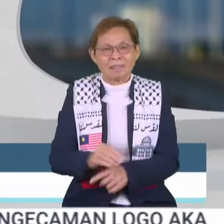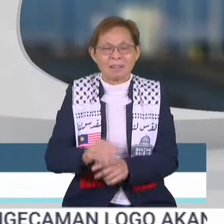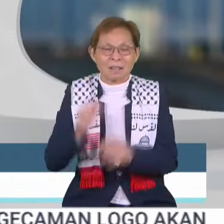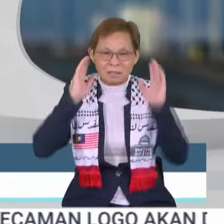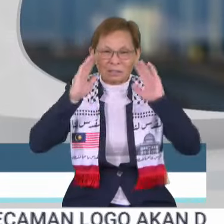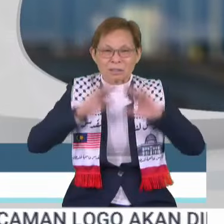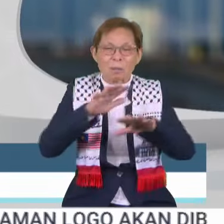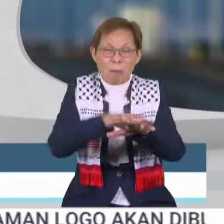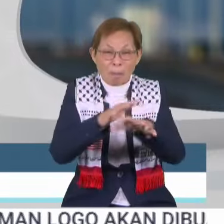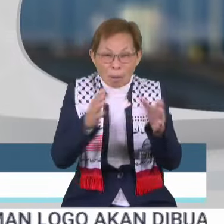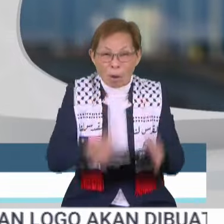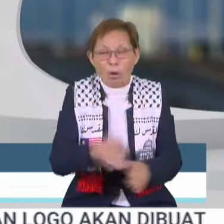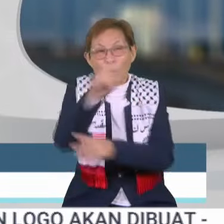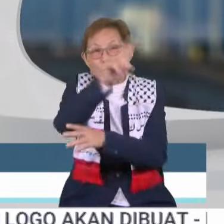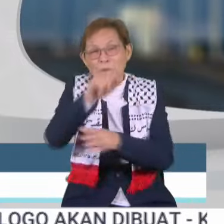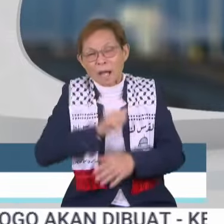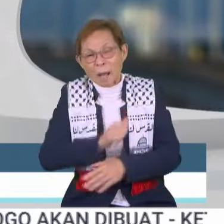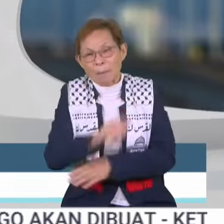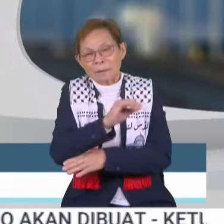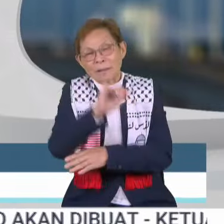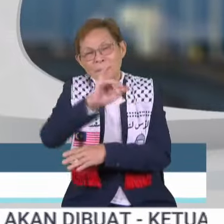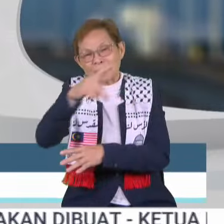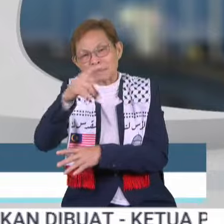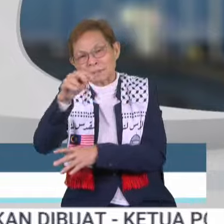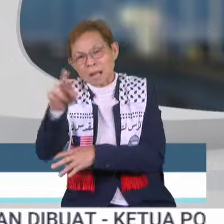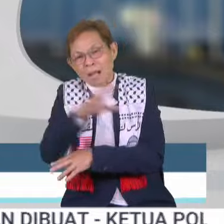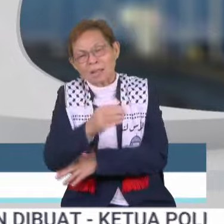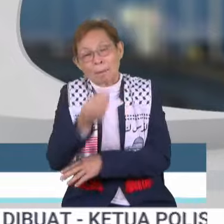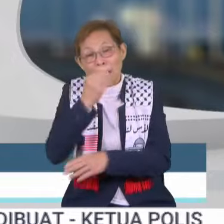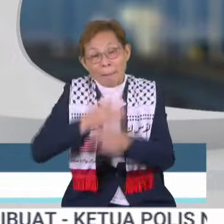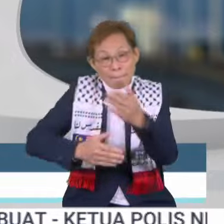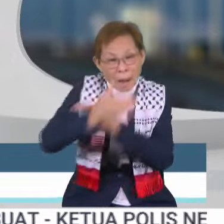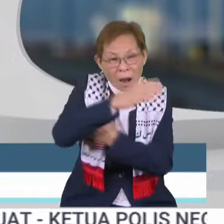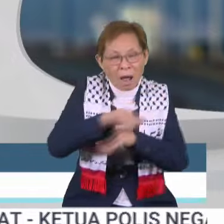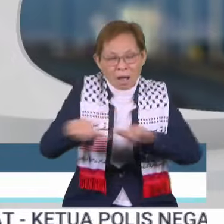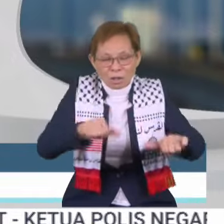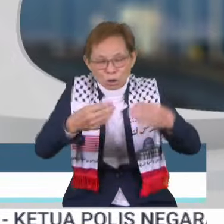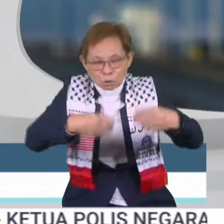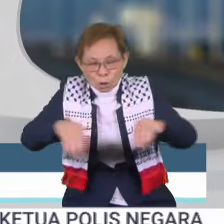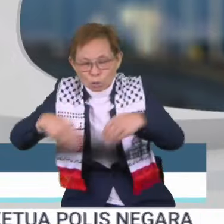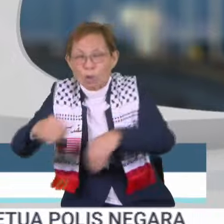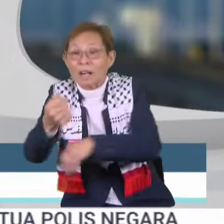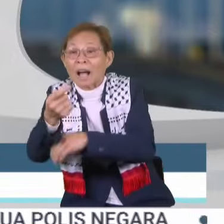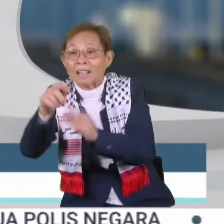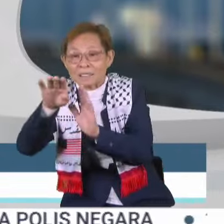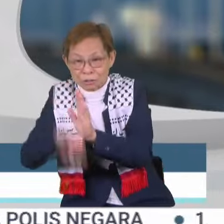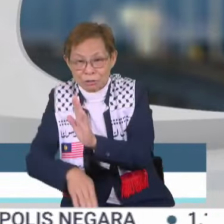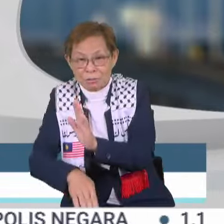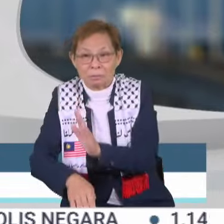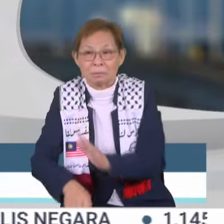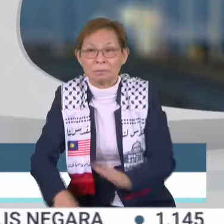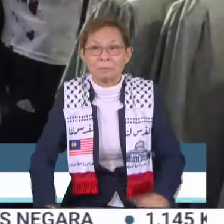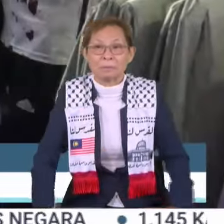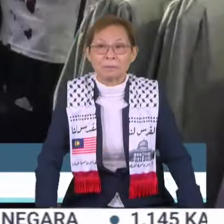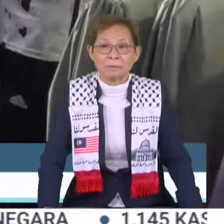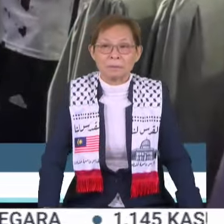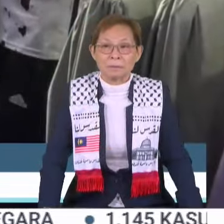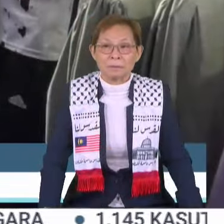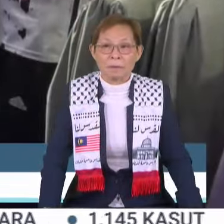kasidah, kuis agama, pemberian iftar dan sahur selain aktiviti jualan dengan harga berpatutan.